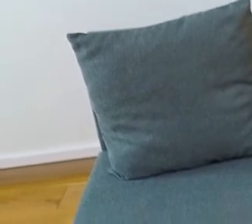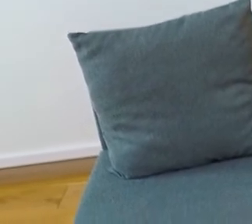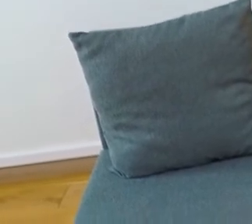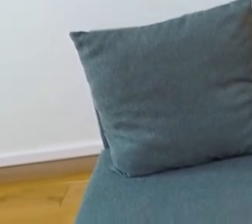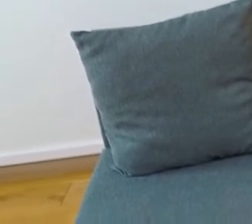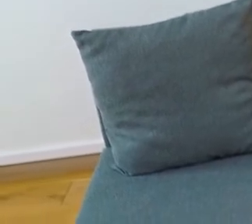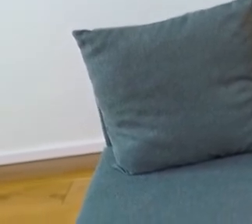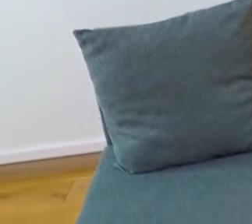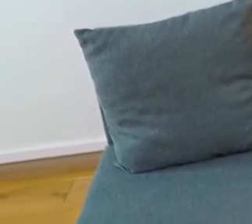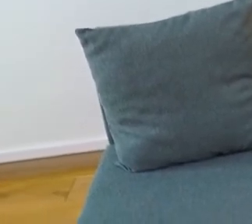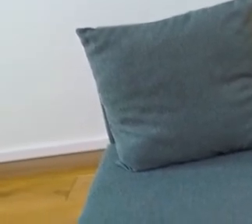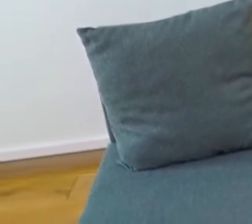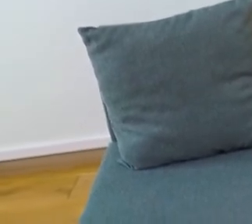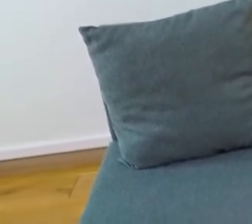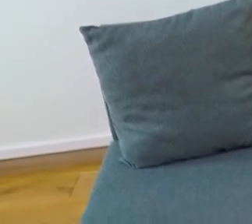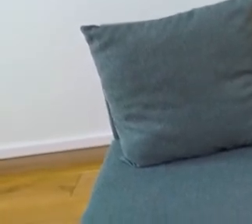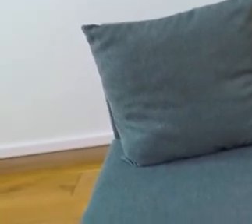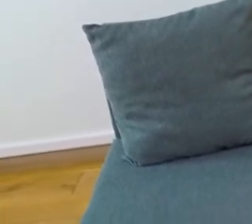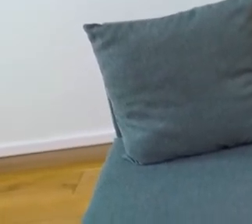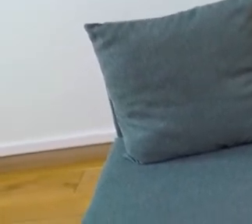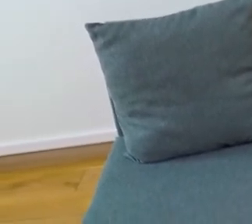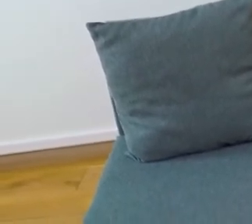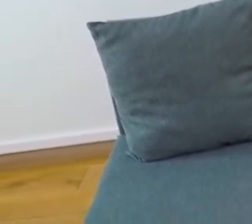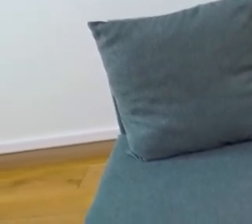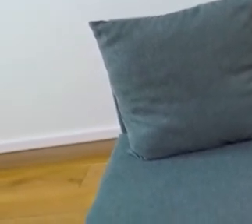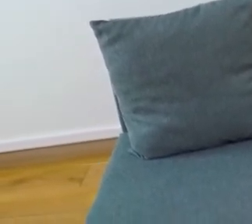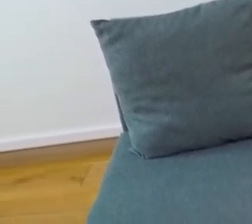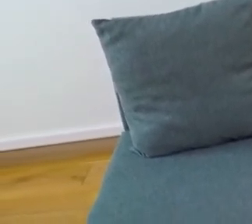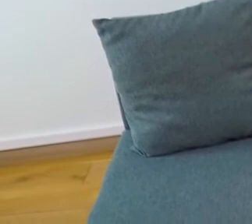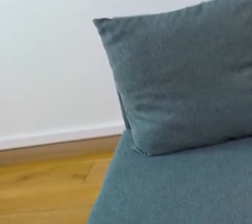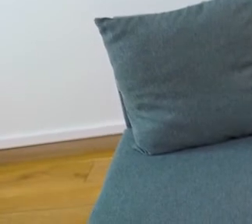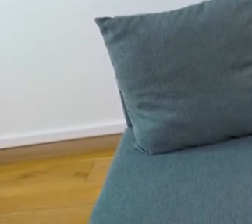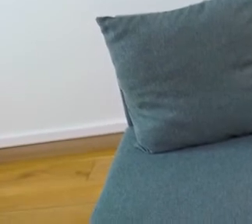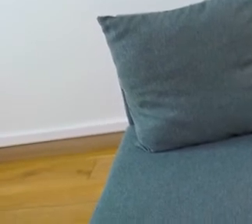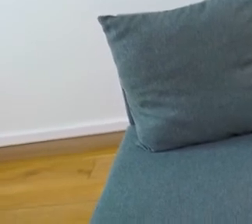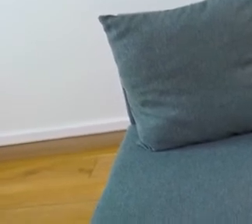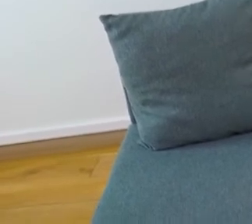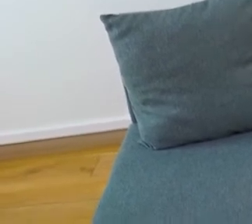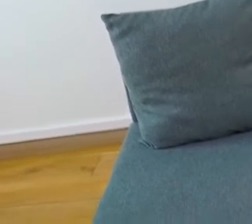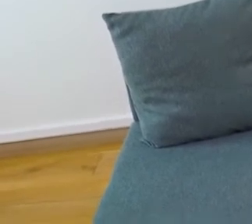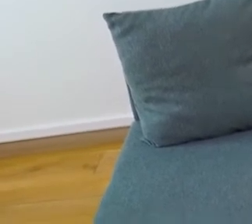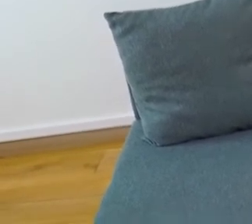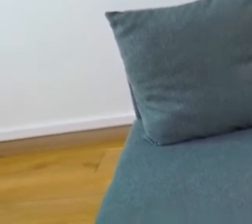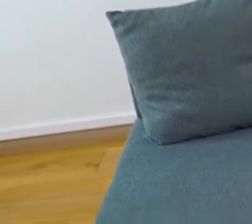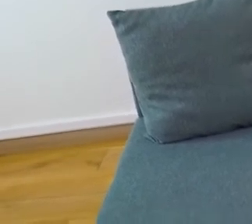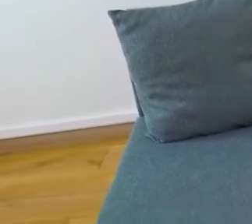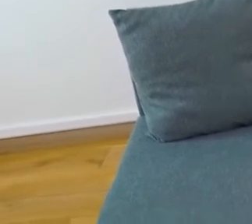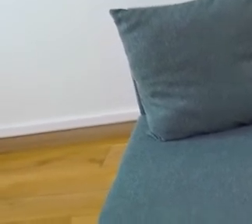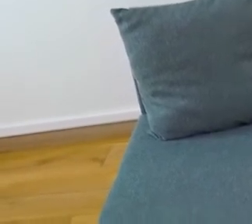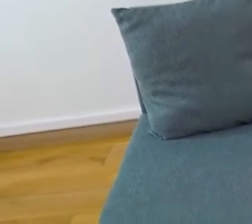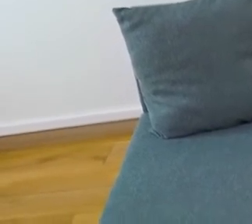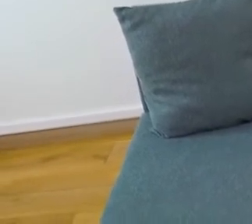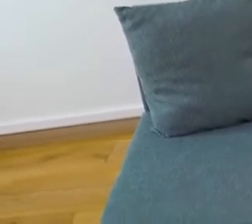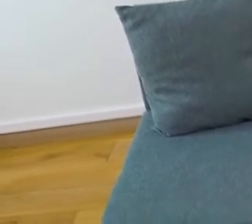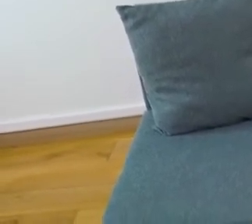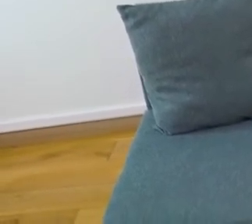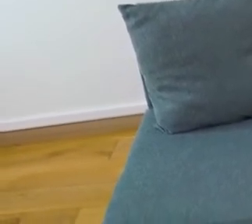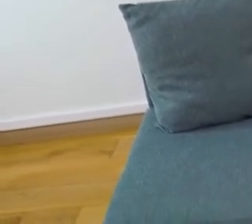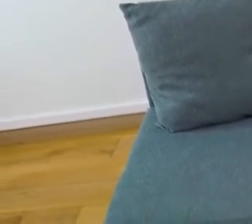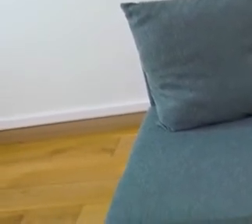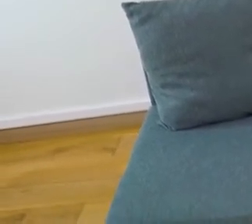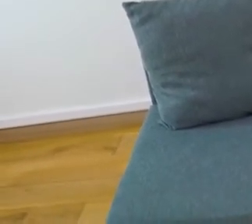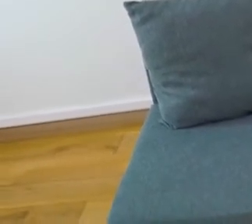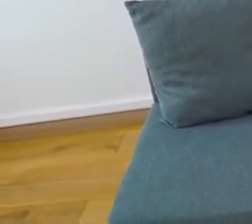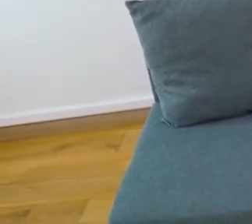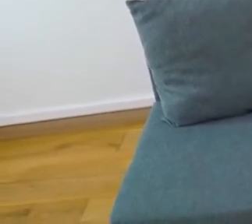prie pour les guérissons. Je prie pour que tu agisses, Seigneur. Agis. Accomplis des miracles dans la vie